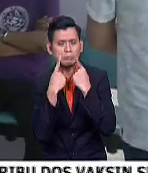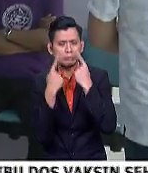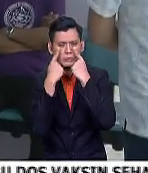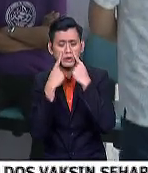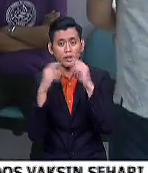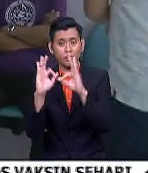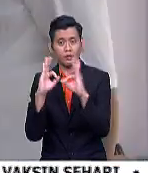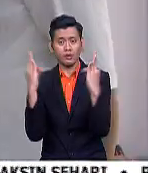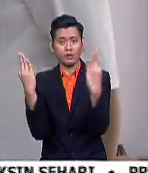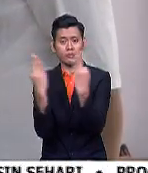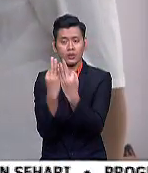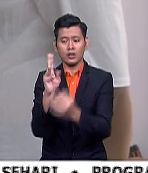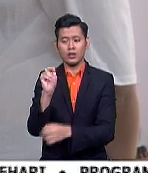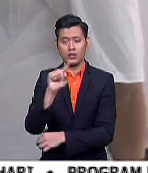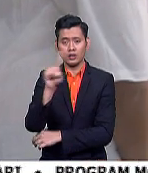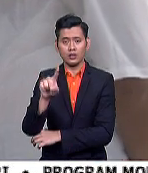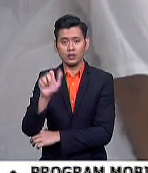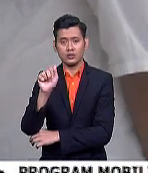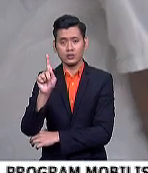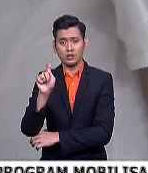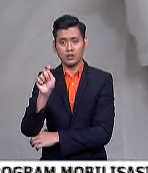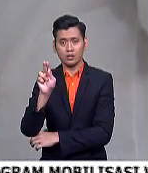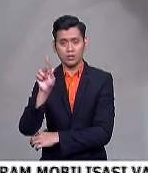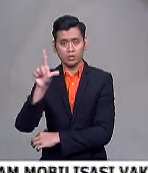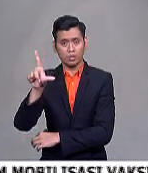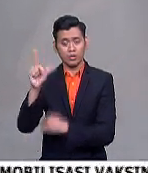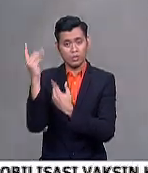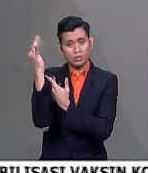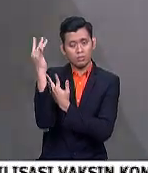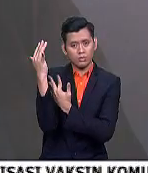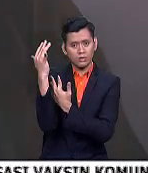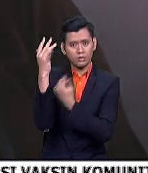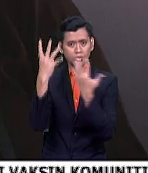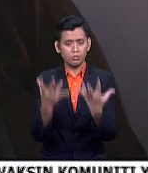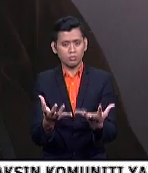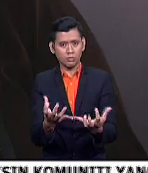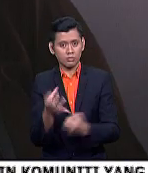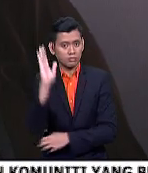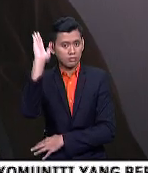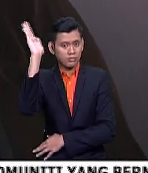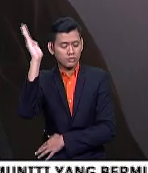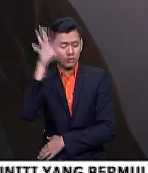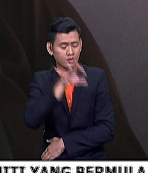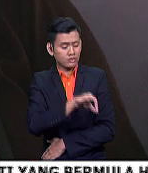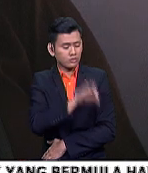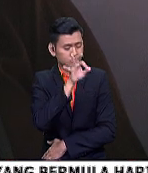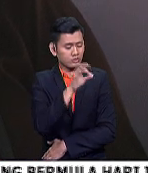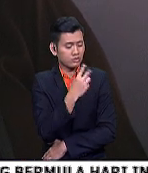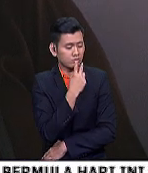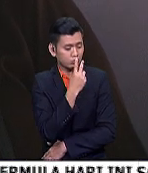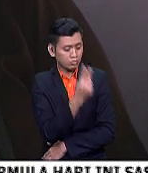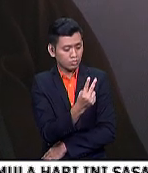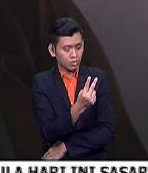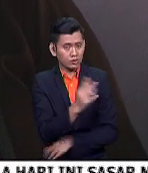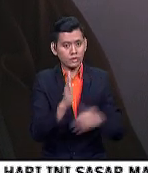Allahyarham Nazatul Faizal Muhammad Aziz yang sedang menanti untuk sesi taklimat pengecaman dan pengurusan